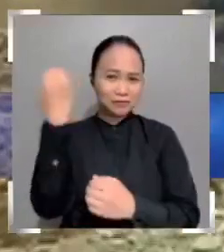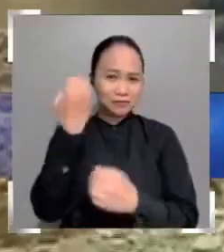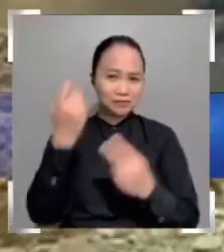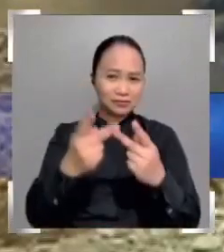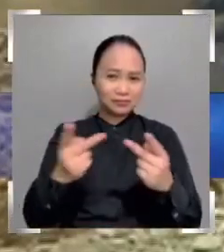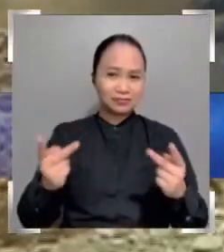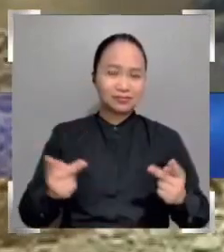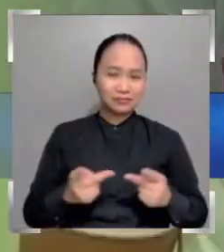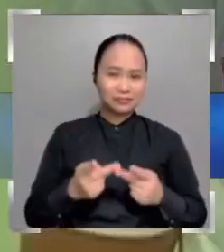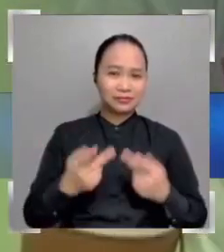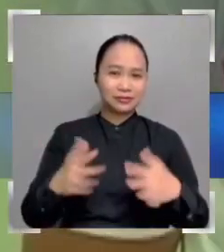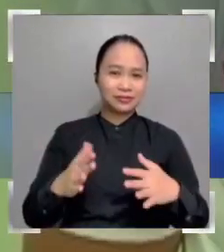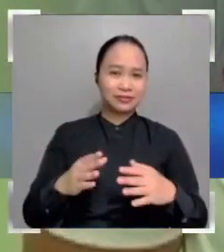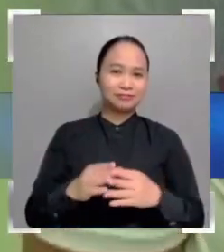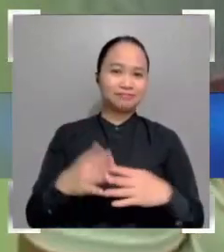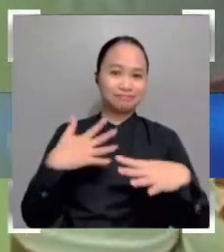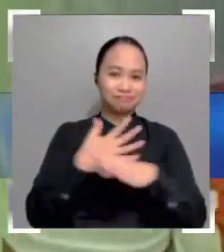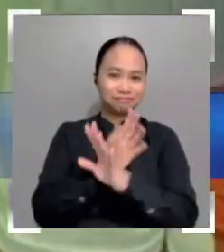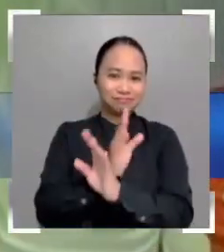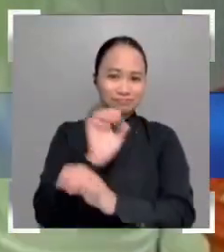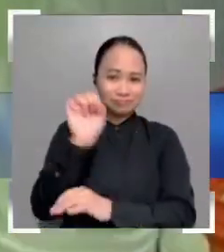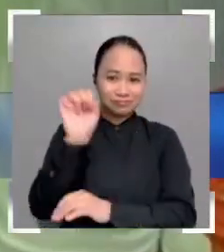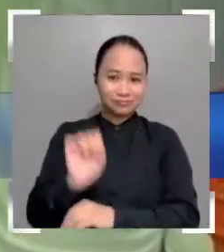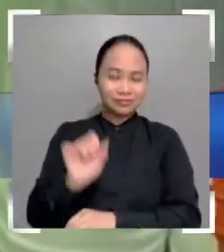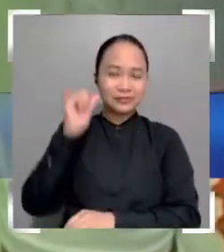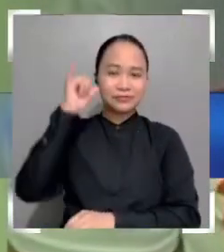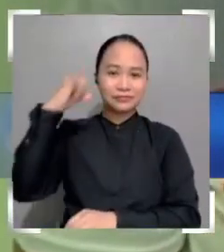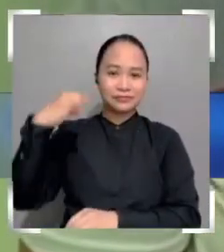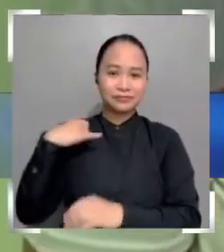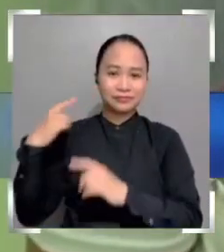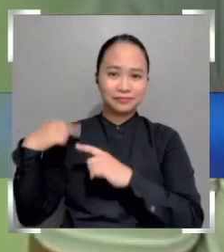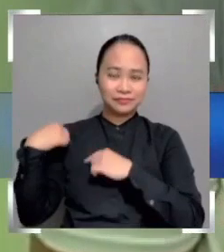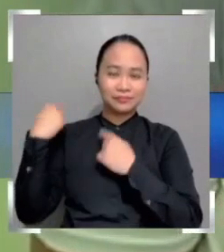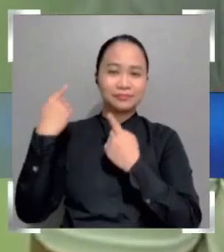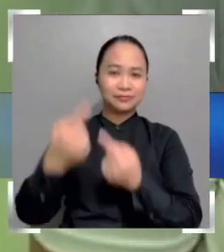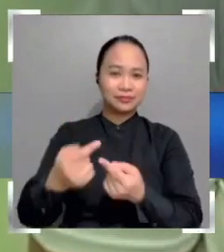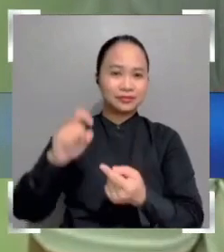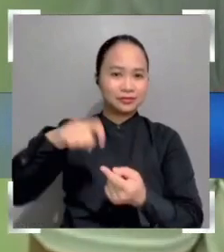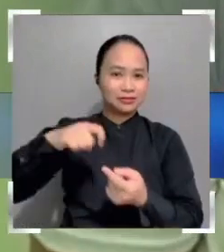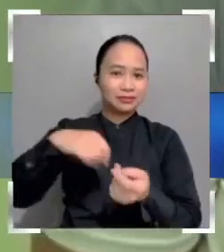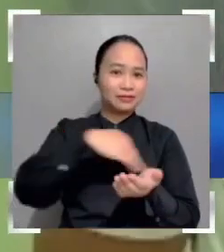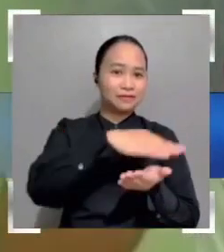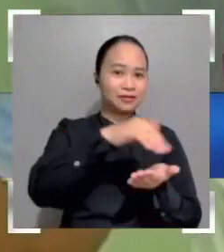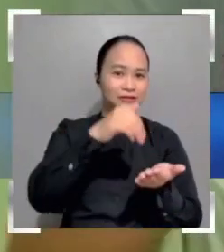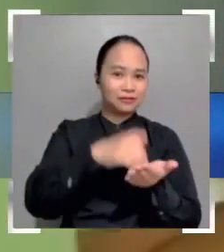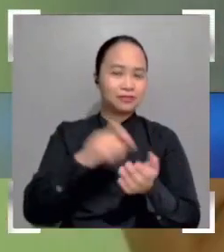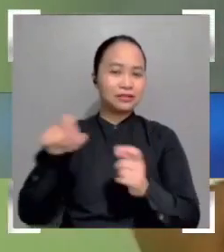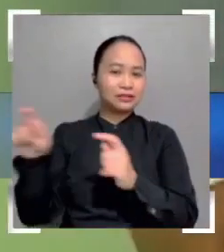so nag-provide yun taog ato ang mga evacuation centers, no, para nga dito yun nakapasilo ang ato ang mga